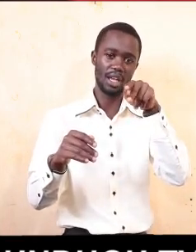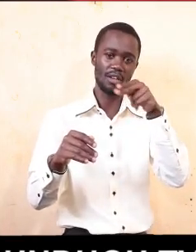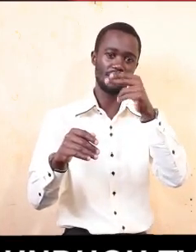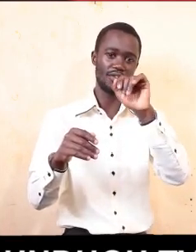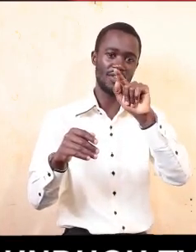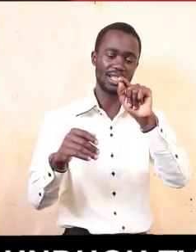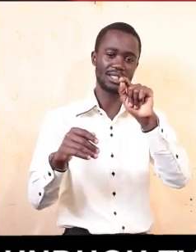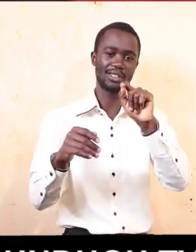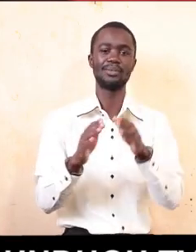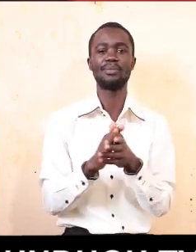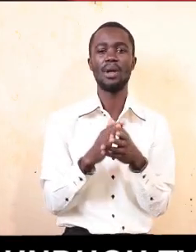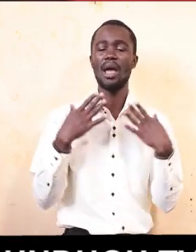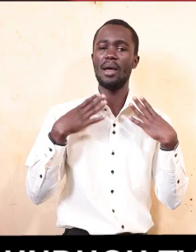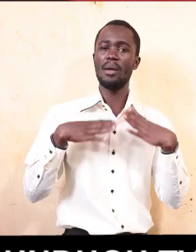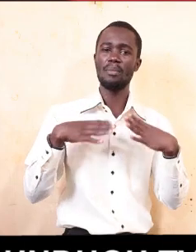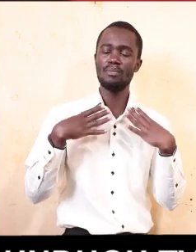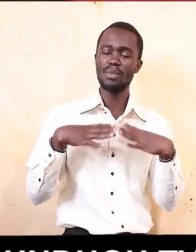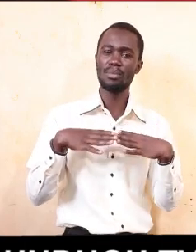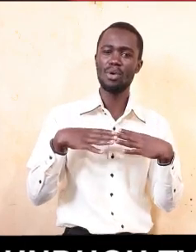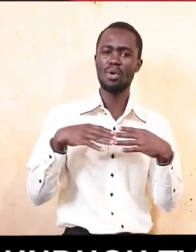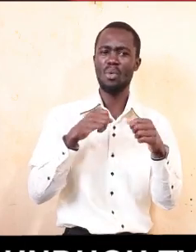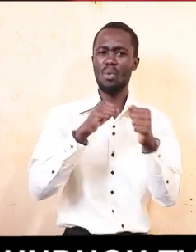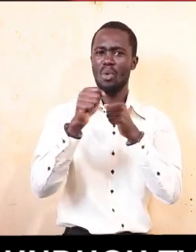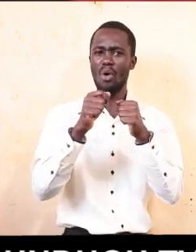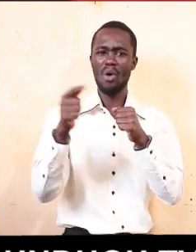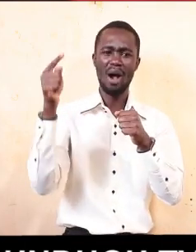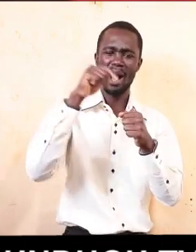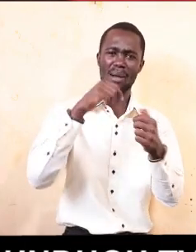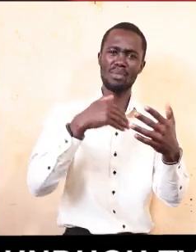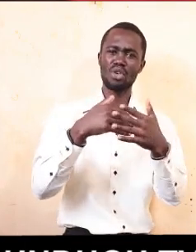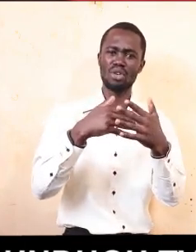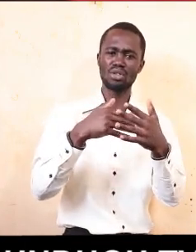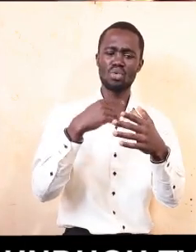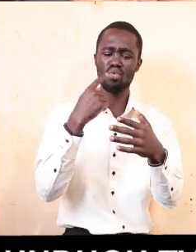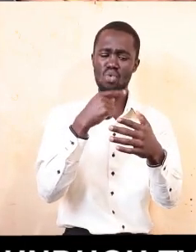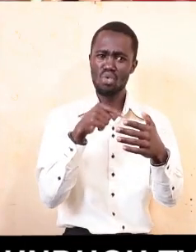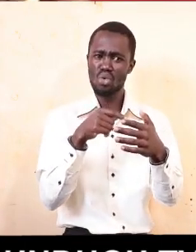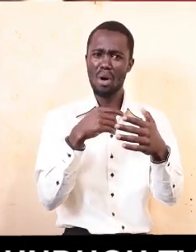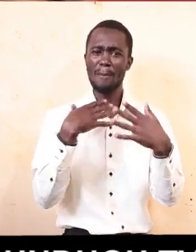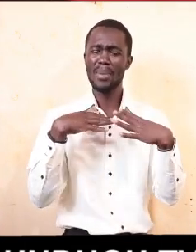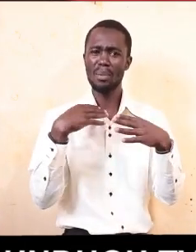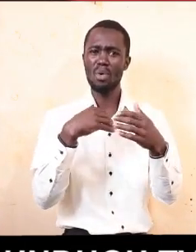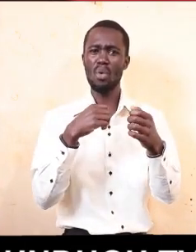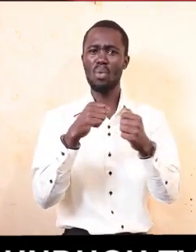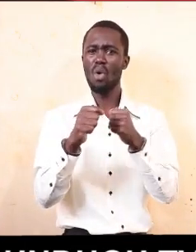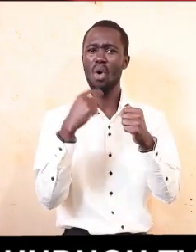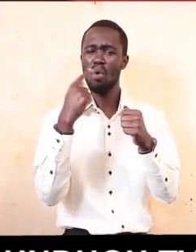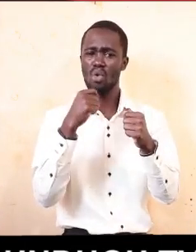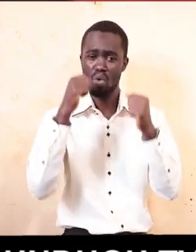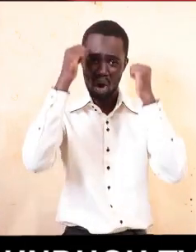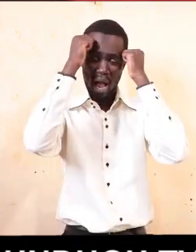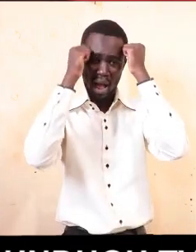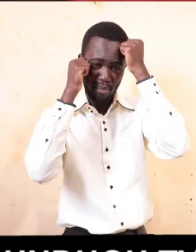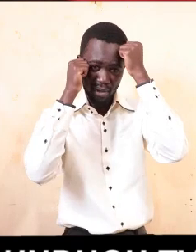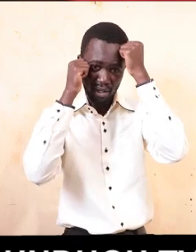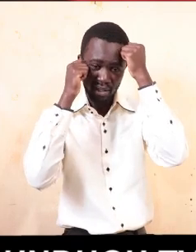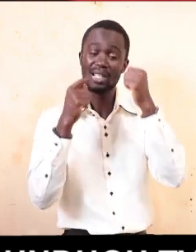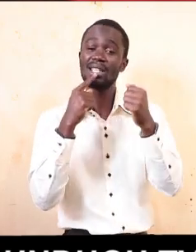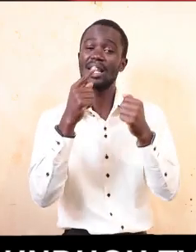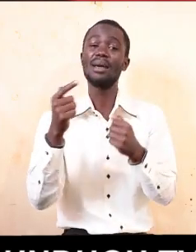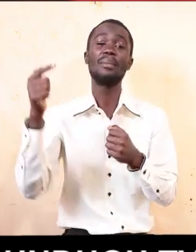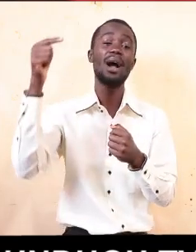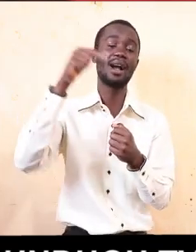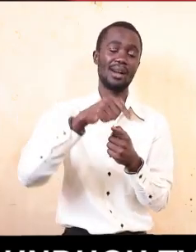vita wakaribie. Anasema hao ni majeshi. Acha majeshi yenu yakaribie. Kwa sababu